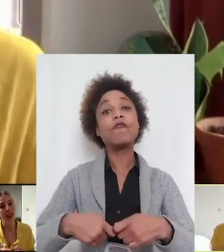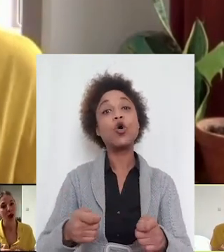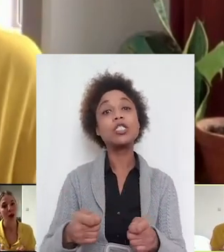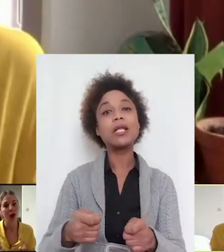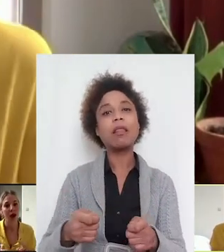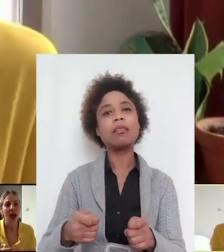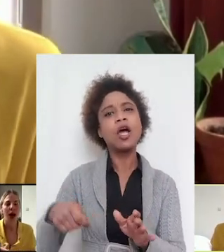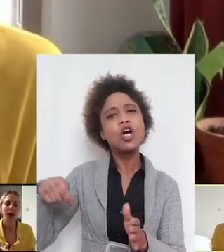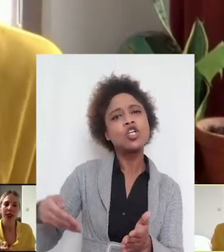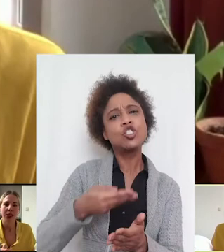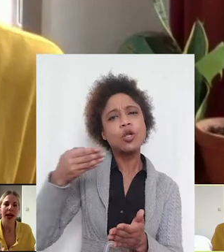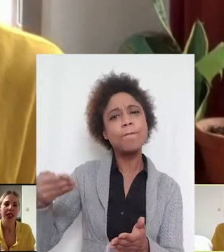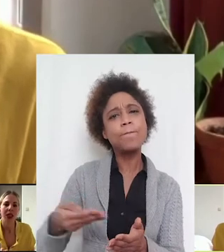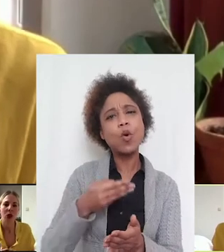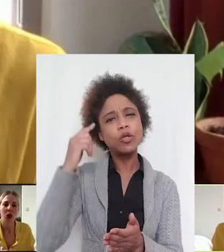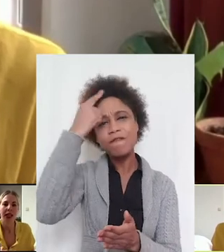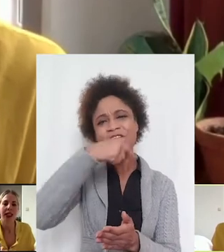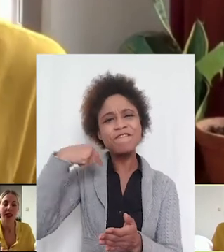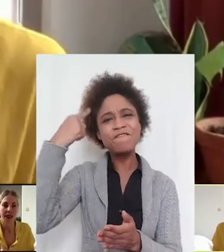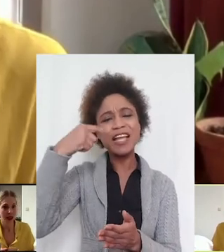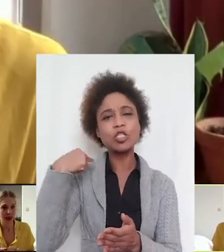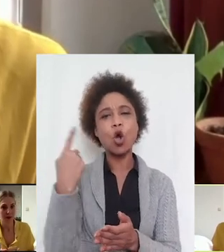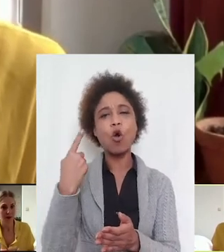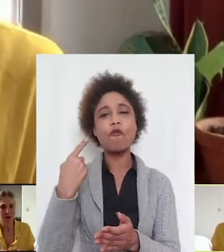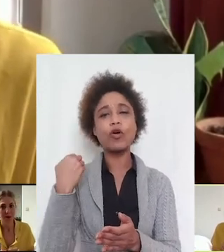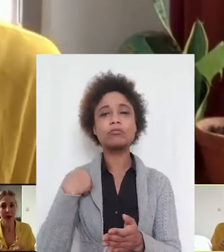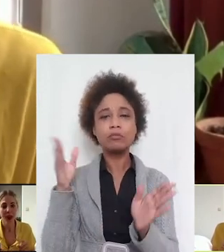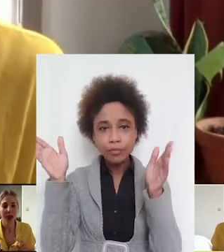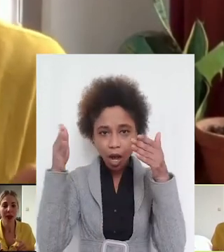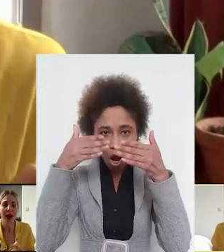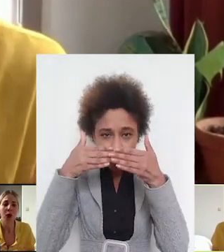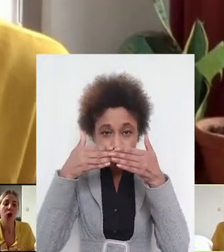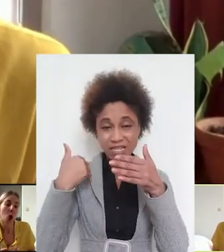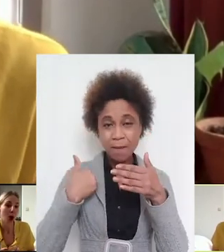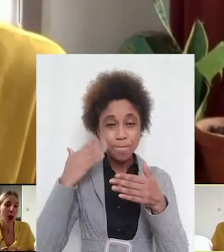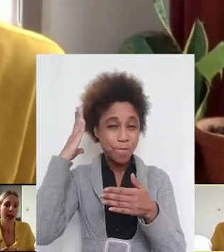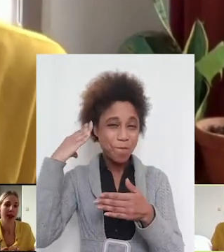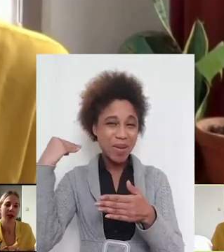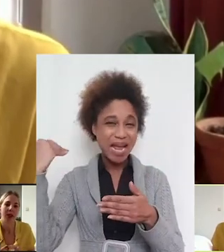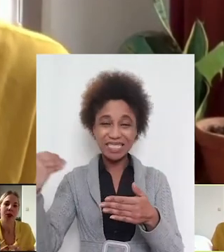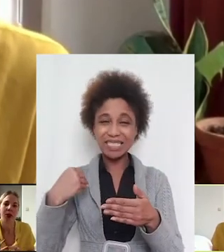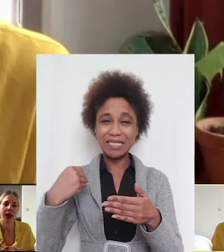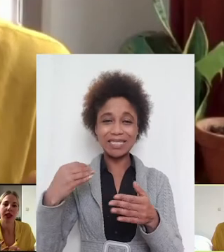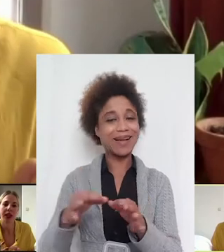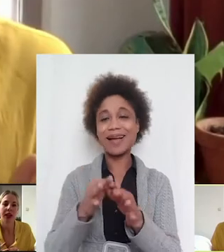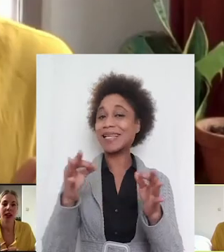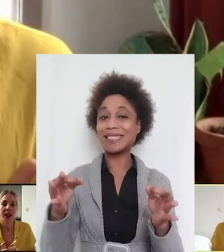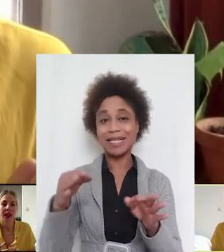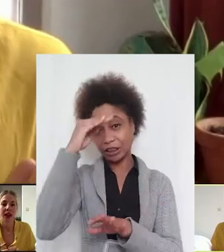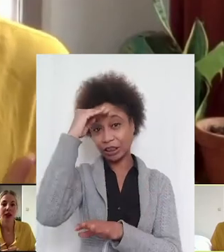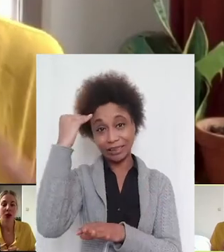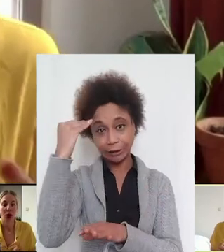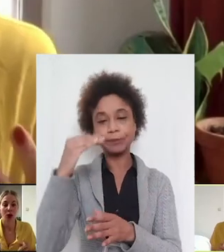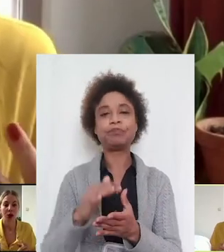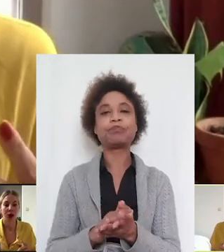is over een autistisch meisje dat ongeneeslijk ziek is. We hebben aanbod door mensen met een beperking.